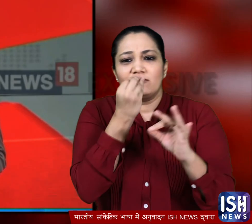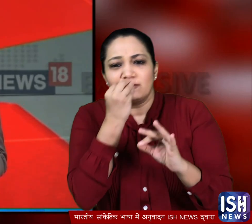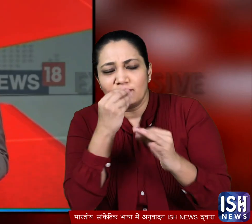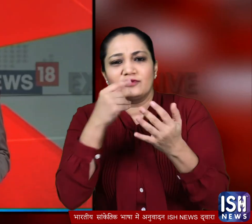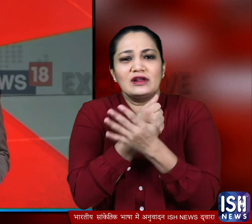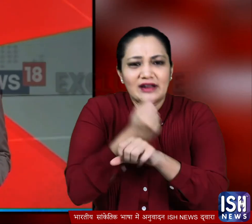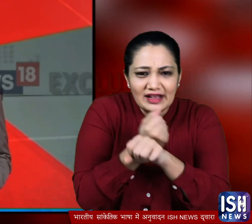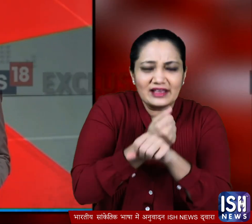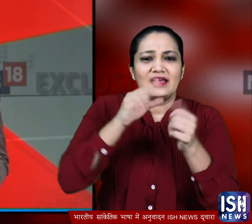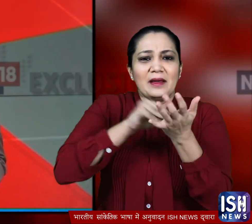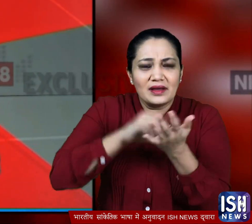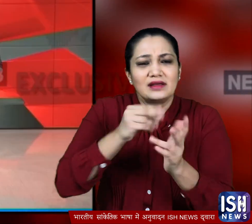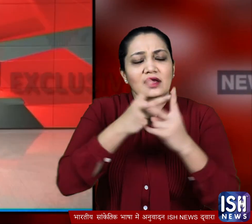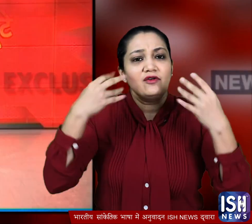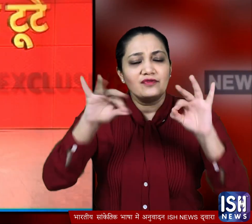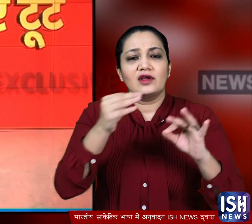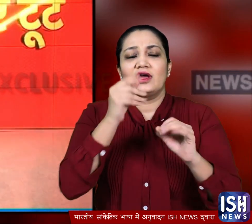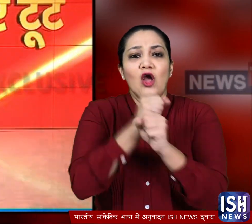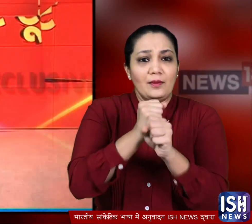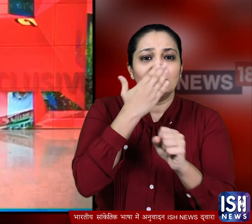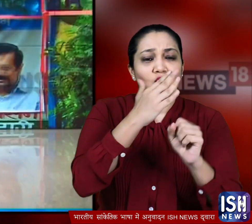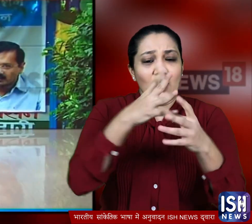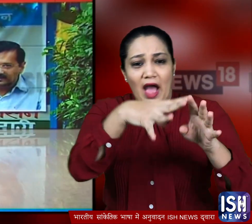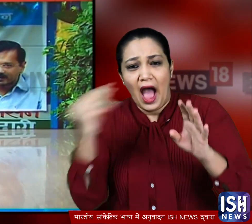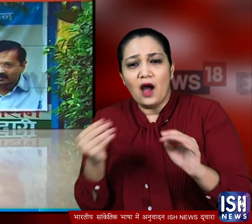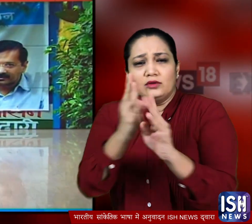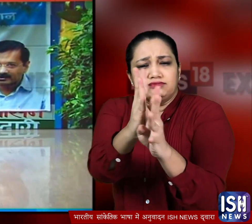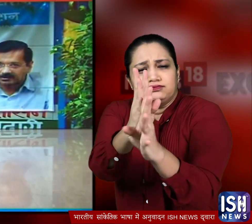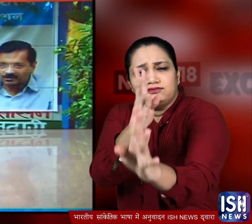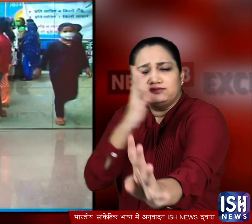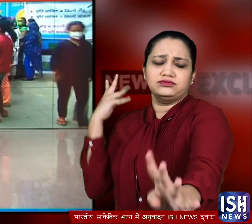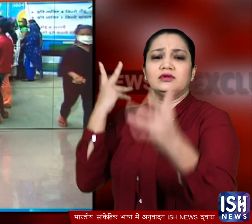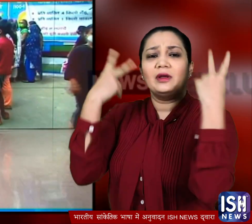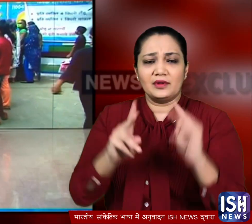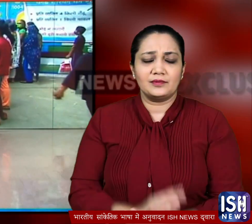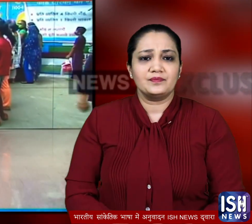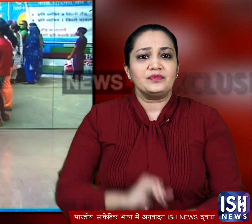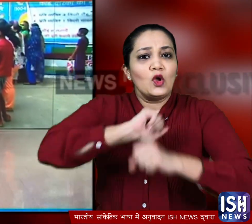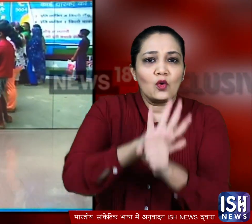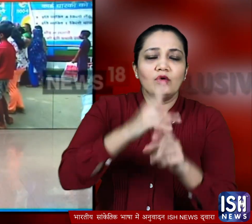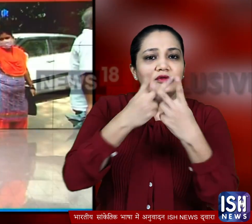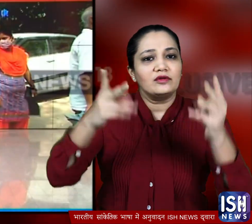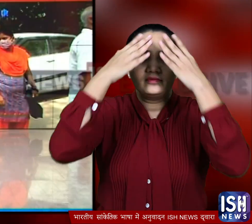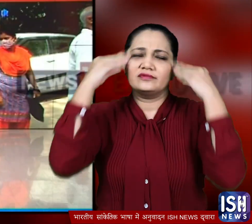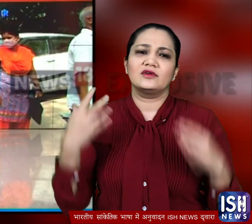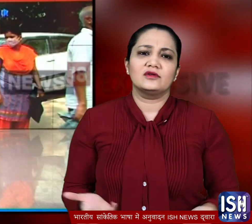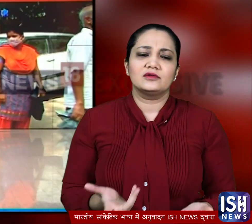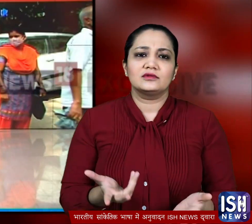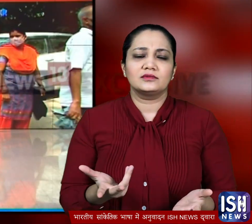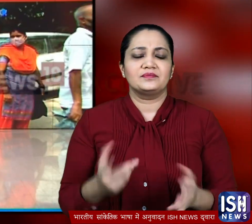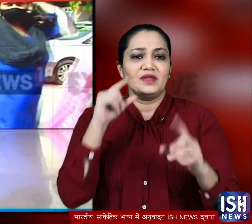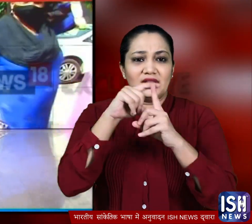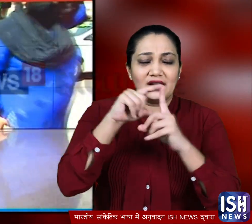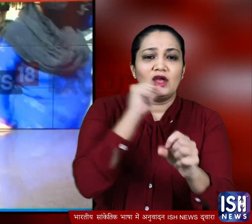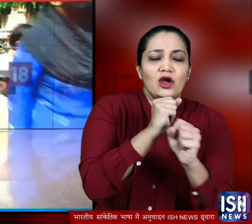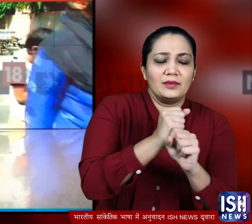का मैसेज मिलने के बाद सरकारी स्कूलों के बाहर लोगों की लंबी लाइन लग गई। वहां पहुंचे लोग कोरोना नियम तो जैसे भूल ही गए। दिल्ली